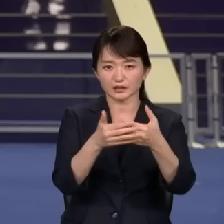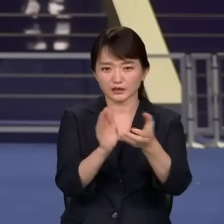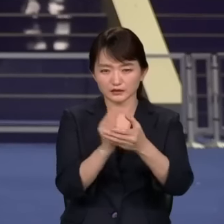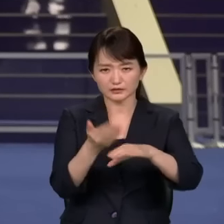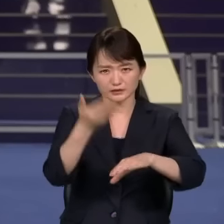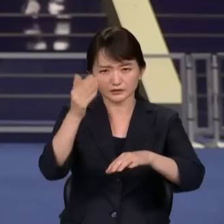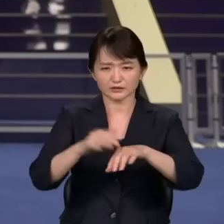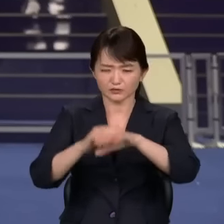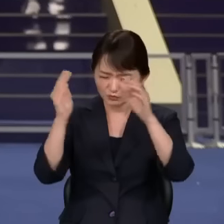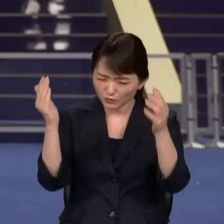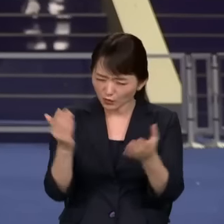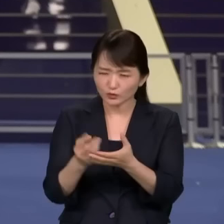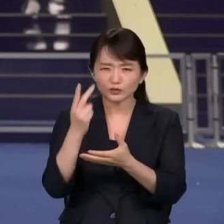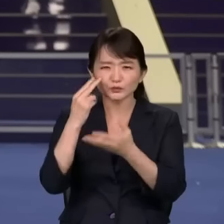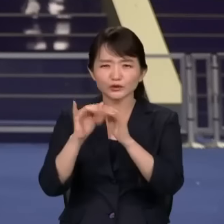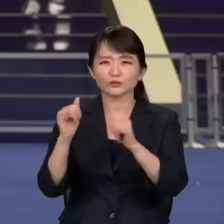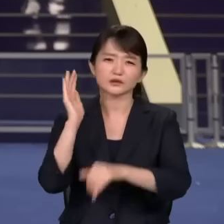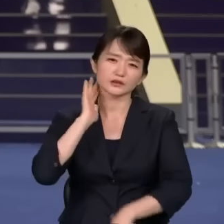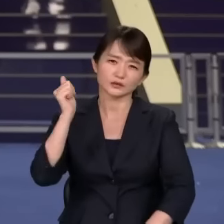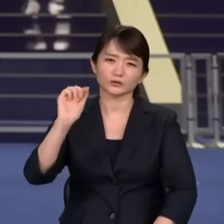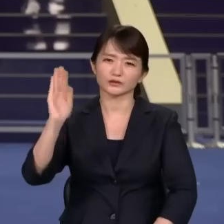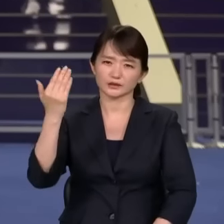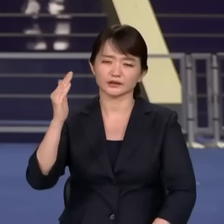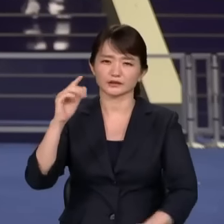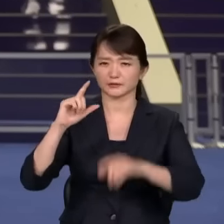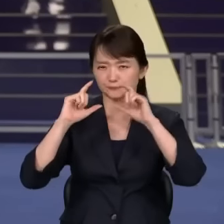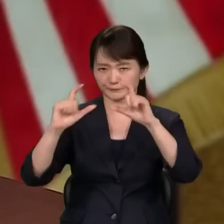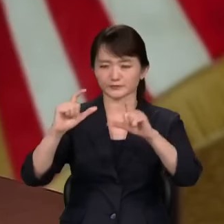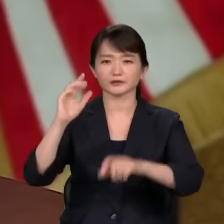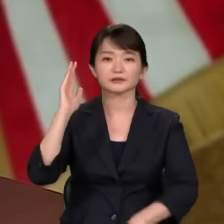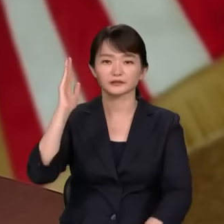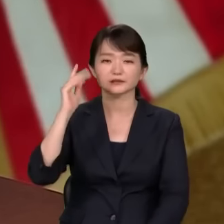미국인의 대통령이 되겠다고 선언했습니다. 들어보시죠.